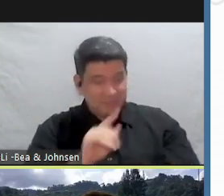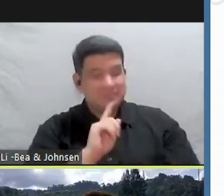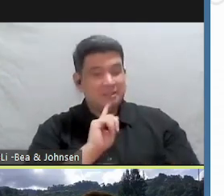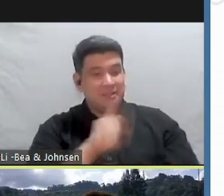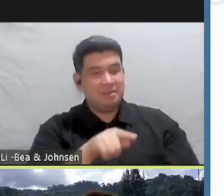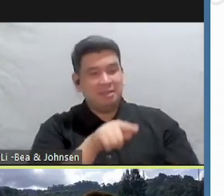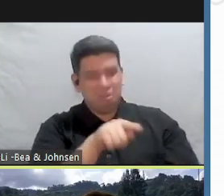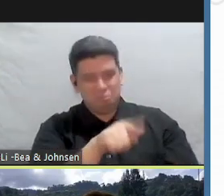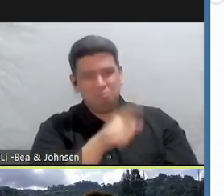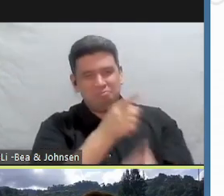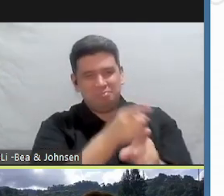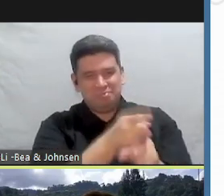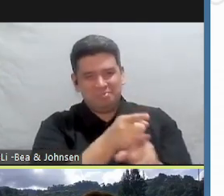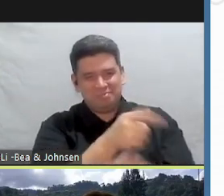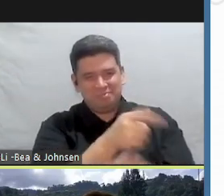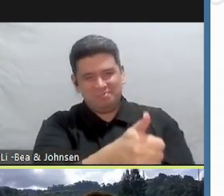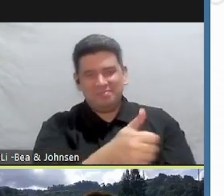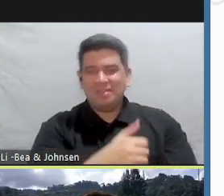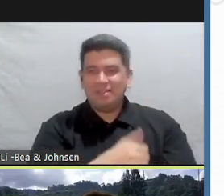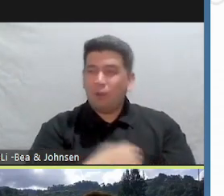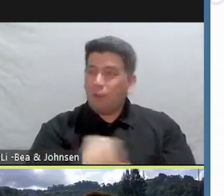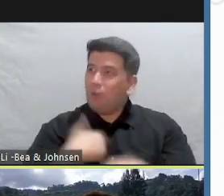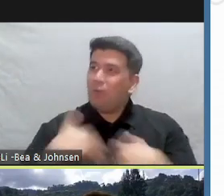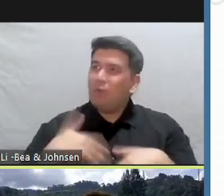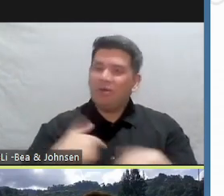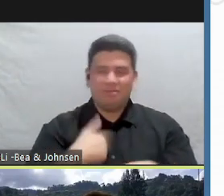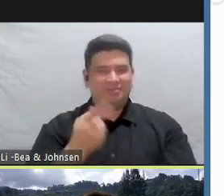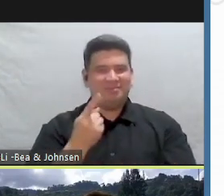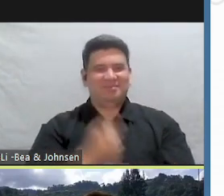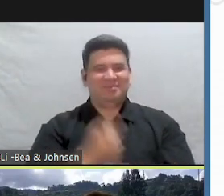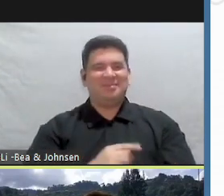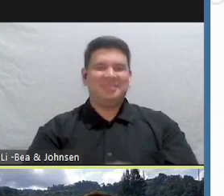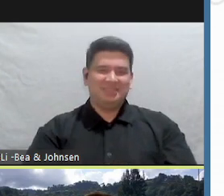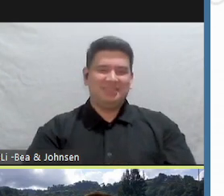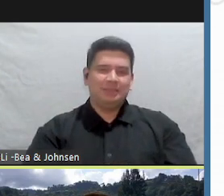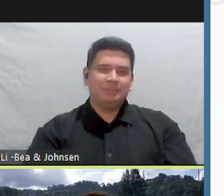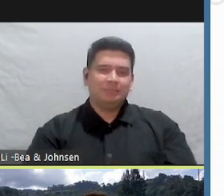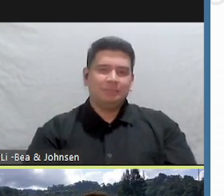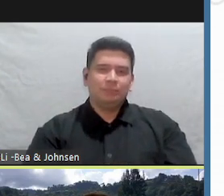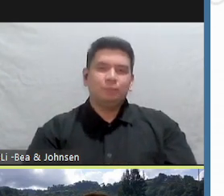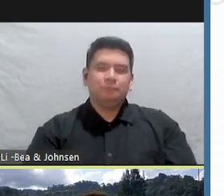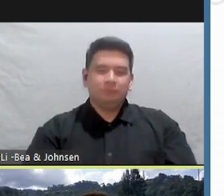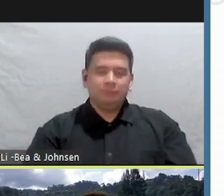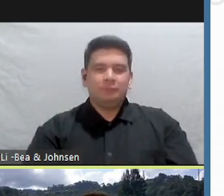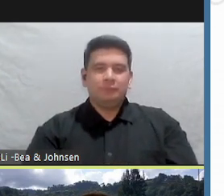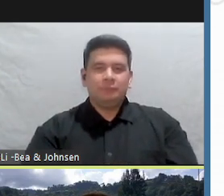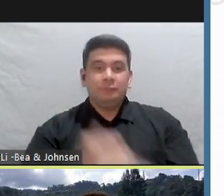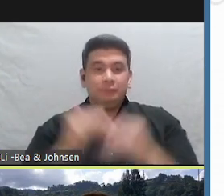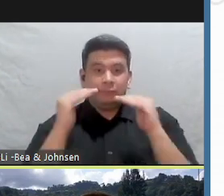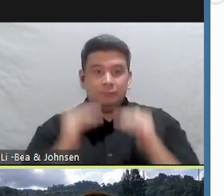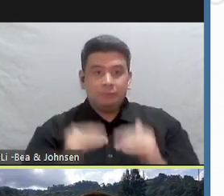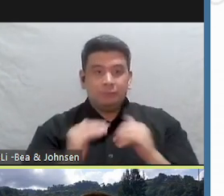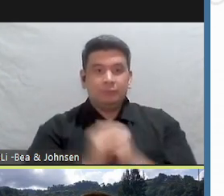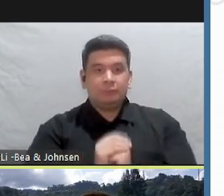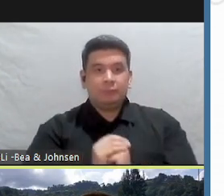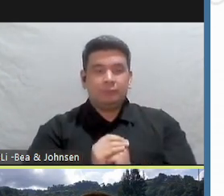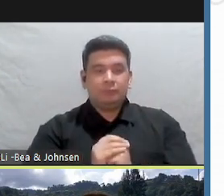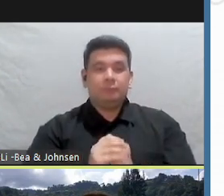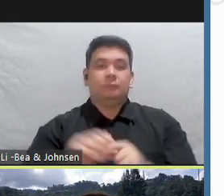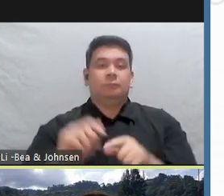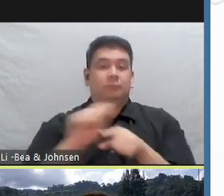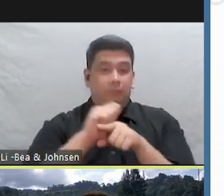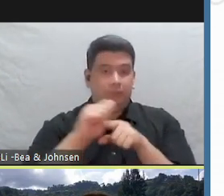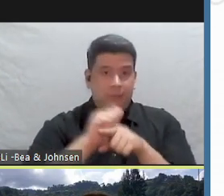para balikan yung mga big books na binasa sa kanila. Ito yung ginawa nila, nag-teacher's training, lakbay-aral, ito